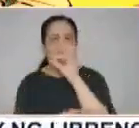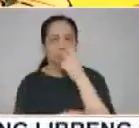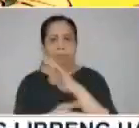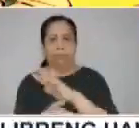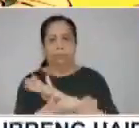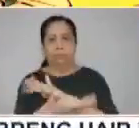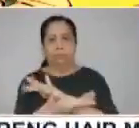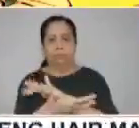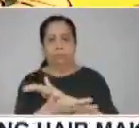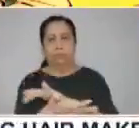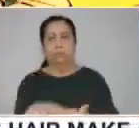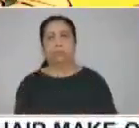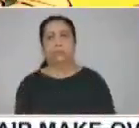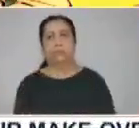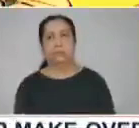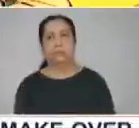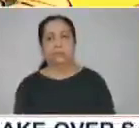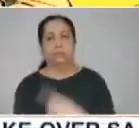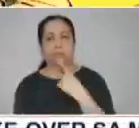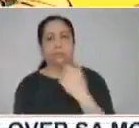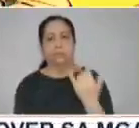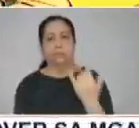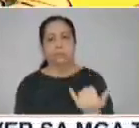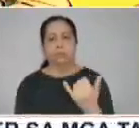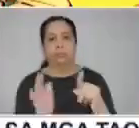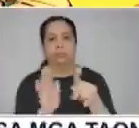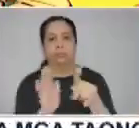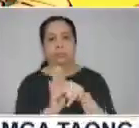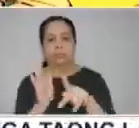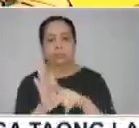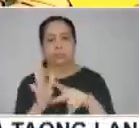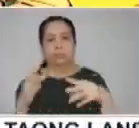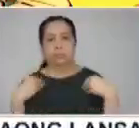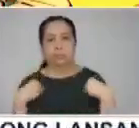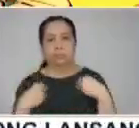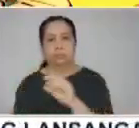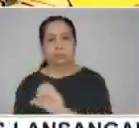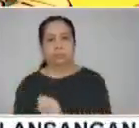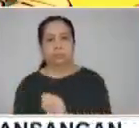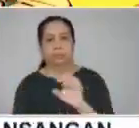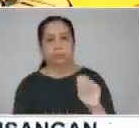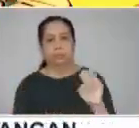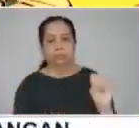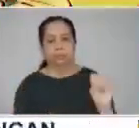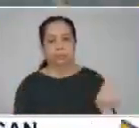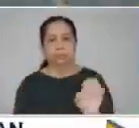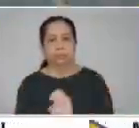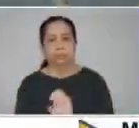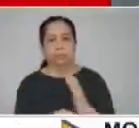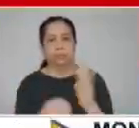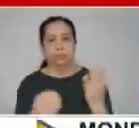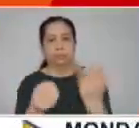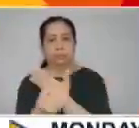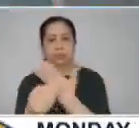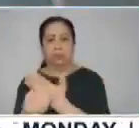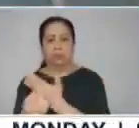sa darating na 2021 Southeast Asian Games. Si Kay Asuncion sa detalye, rise and shine, Kay.